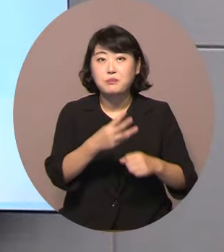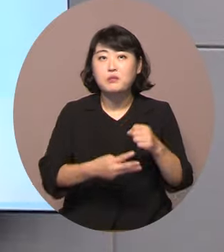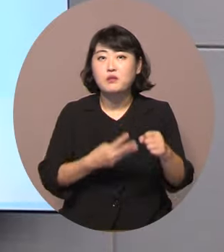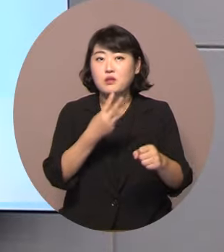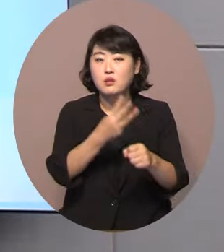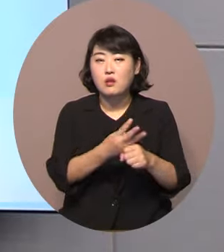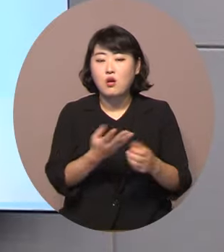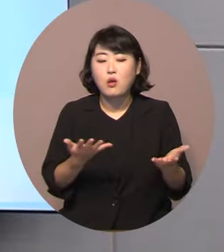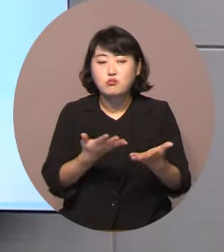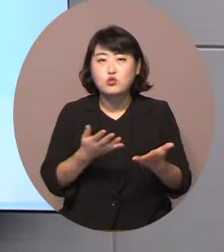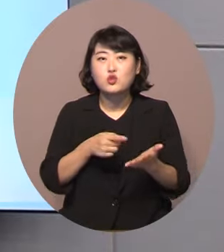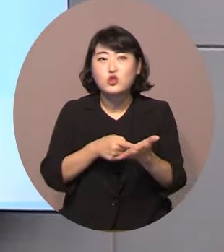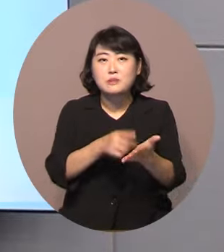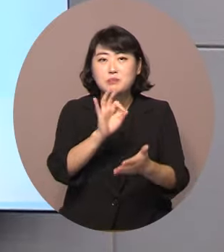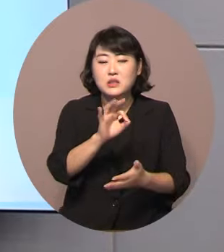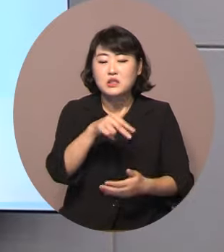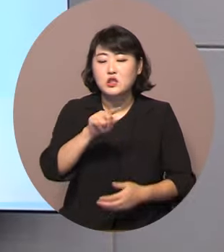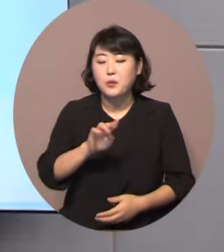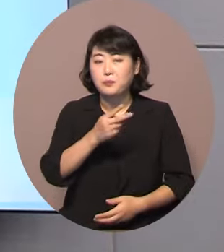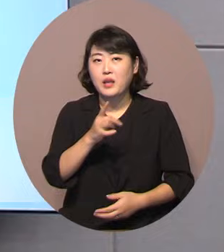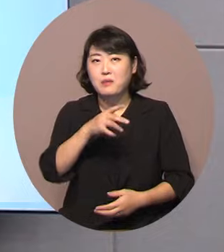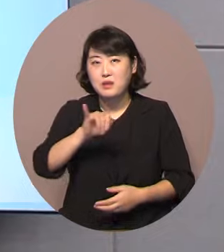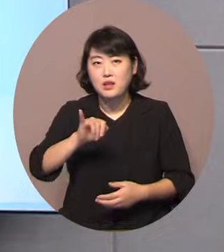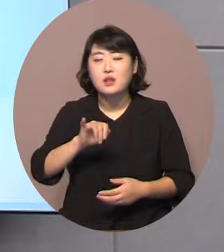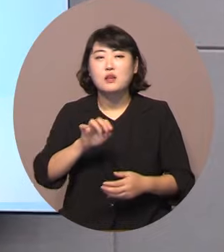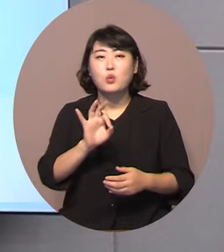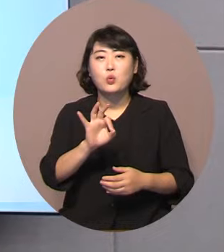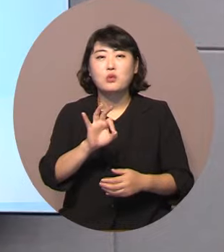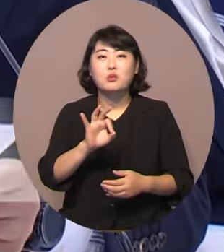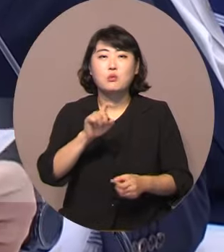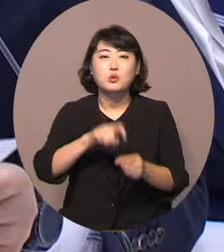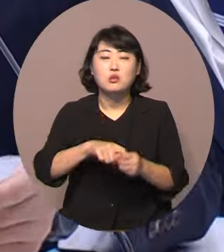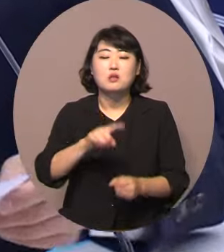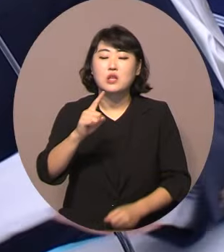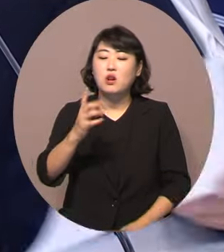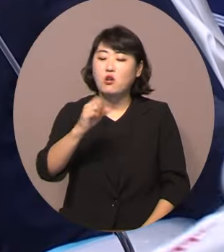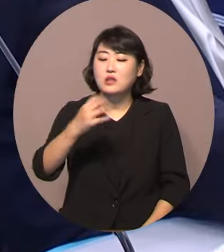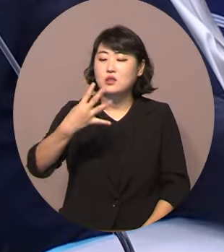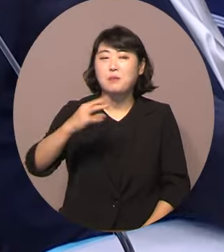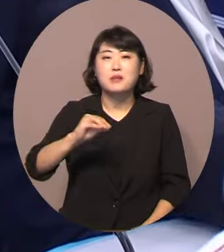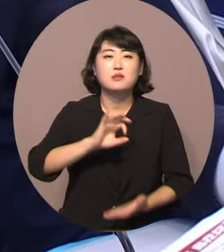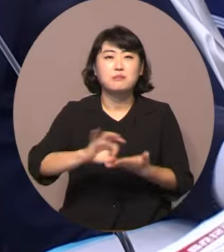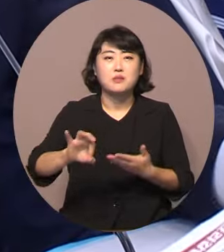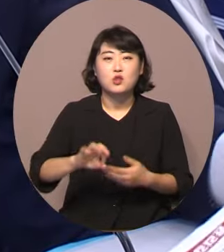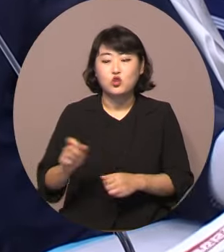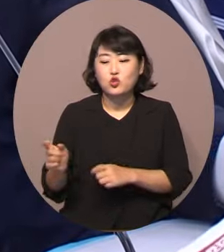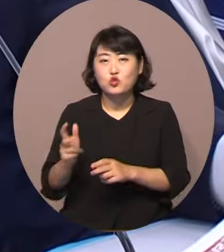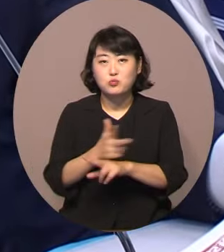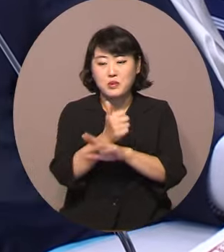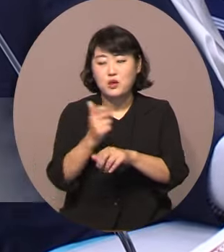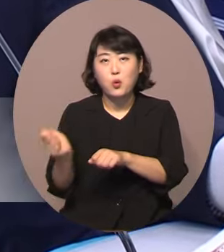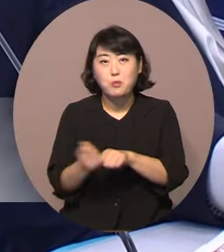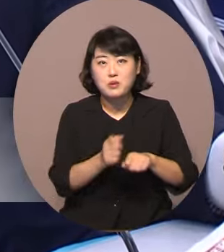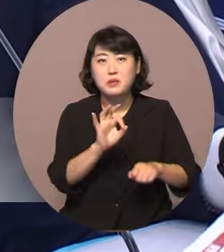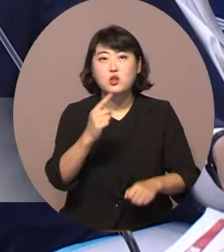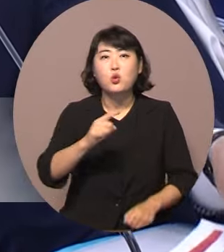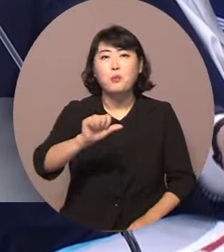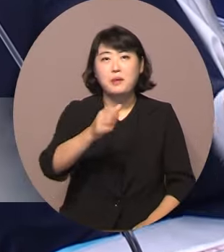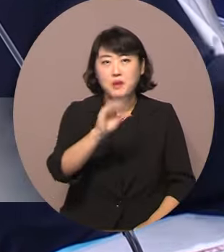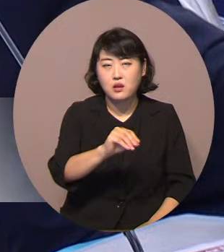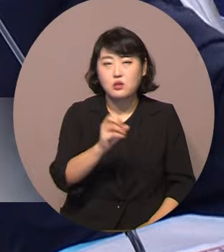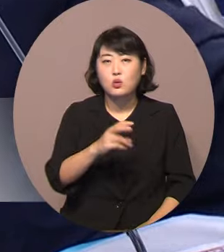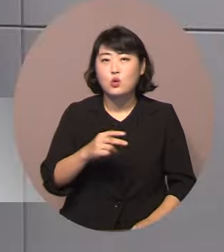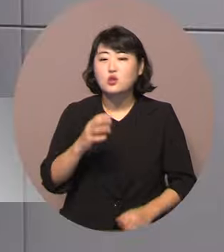업무추진비와 접대비 등의 명목으로 1억 4천여만 원을 썼습니다 주말 골프비 1500만 원과 서울